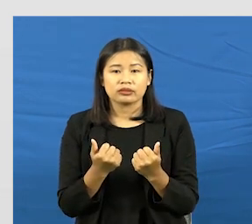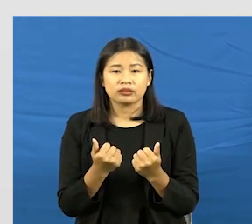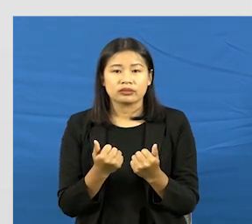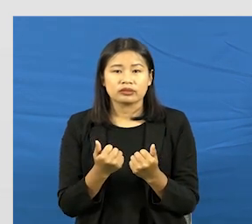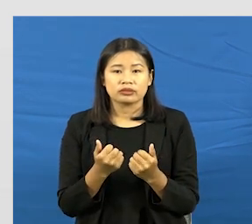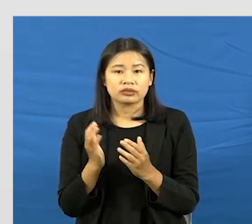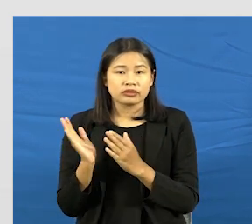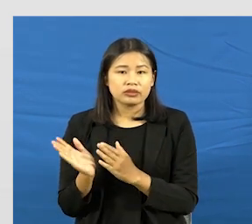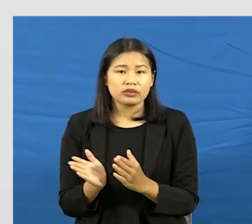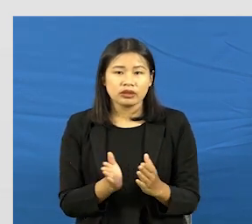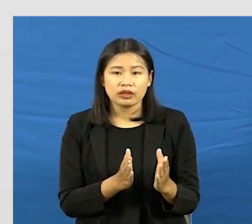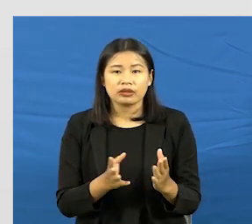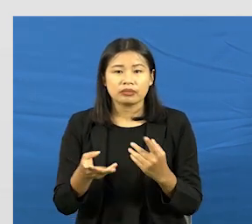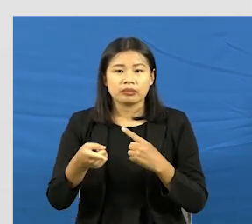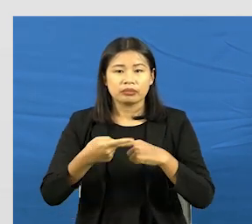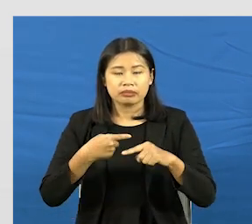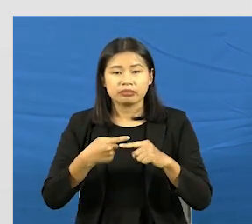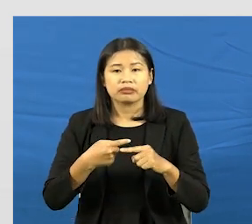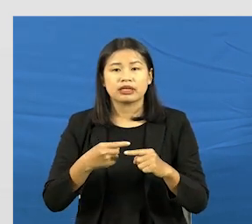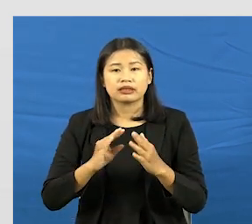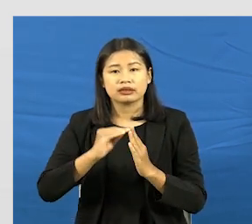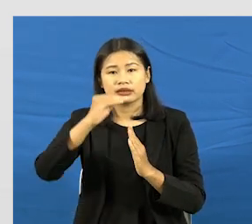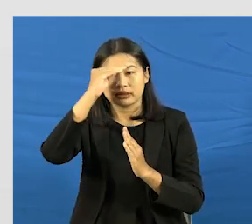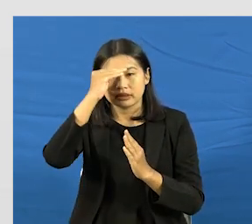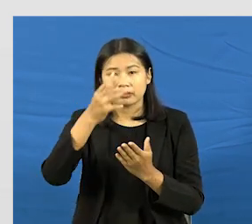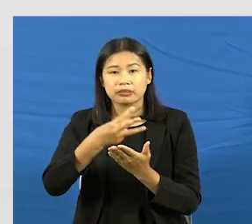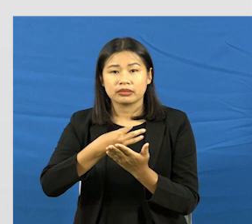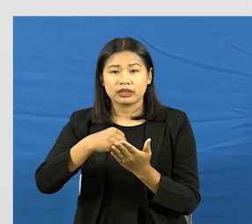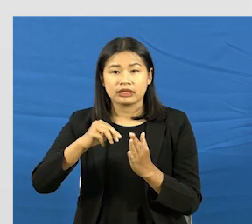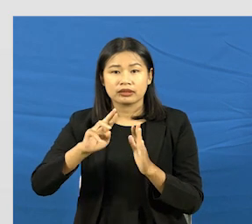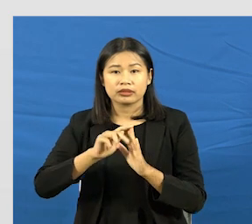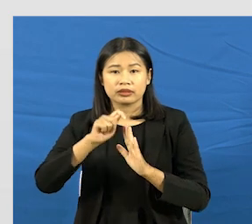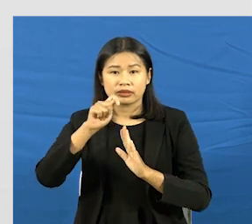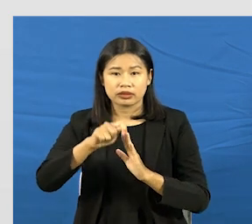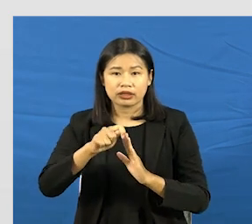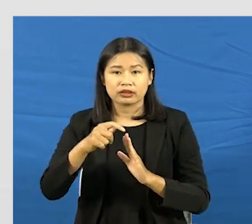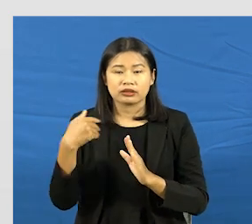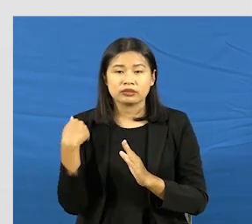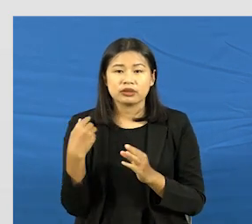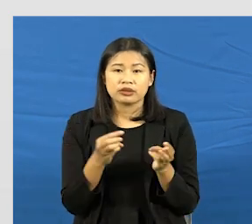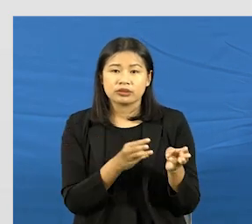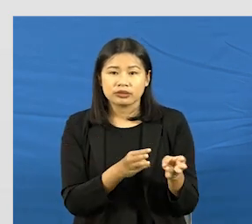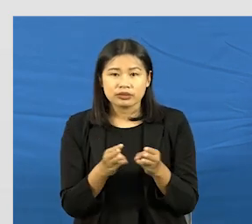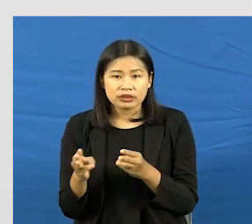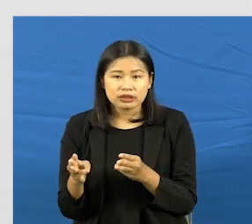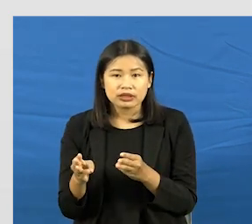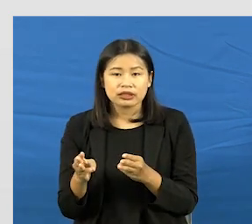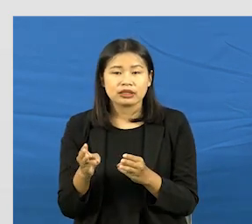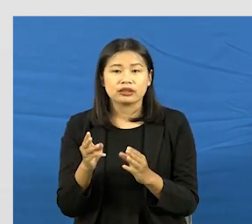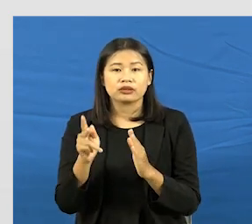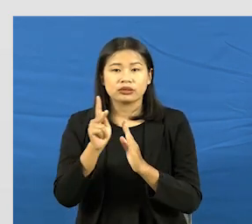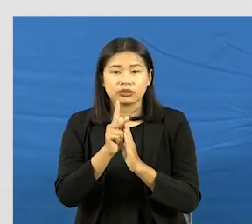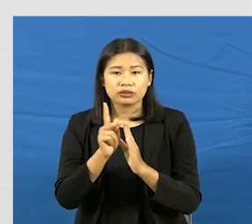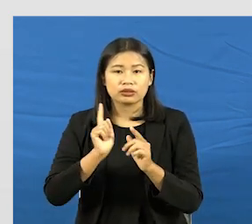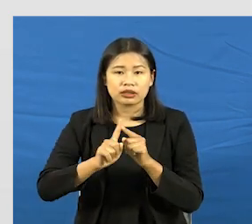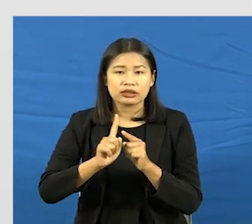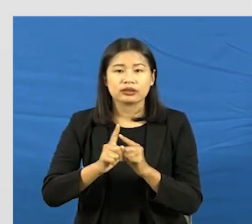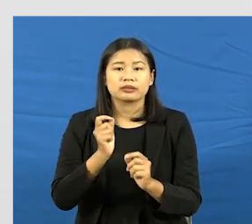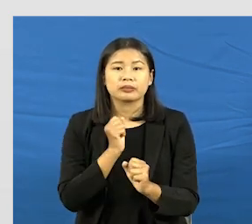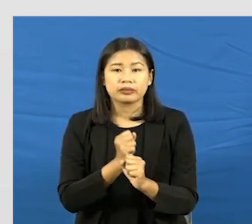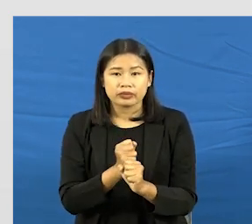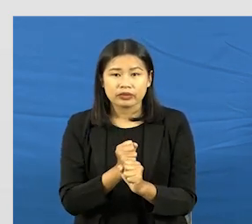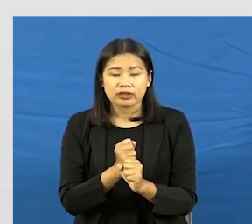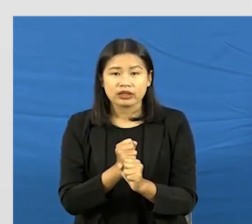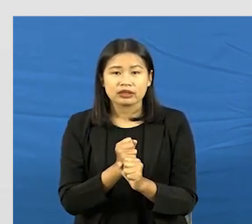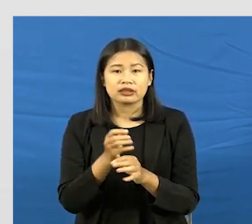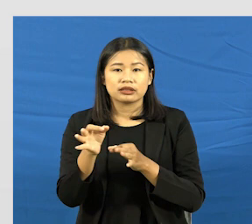ทีนี้เมื่อเราเข้ามาอยู่ในรั้วเดียวกันนะครับมหาวิทยาลัยก็จะมีแนวทางมีหลักปฏิบัติ